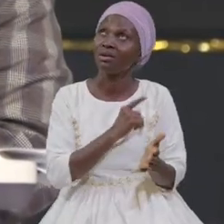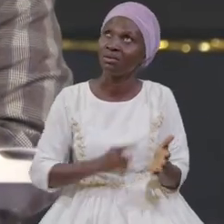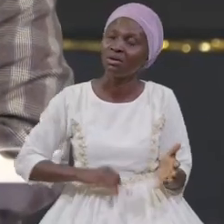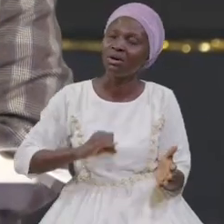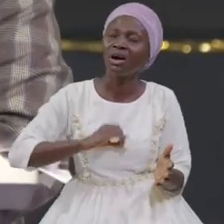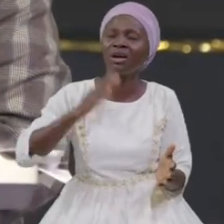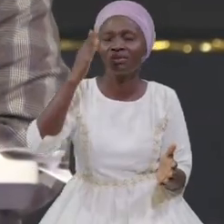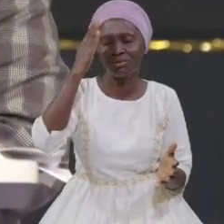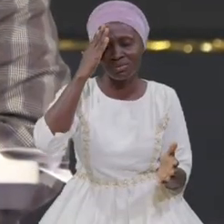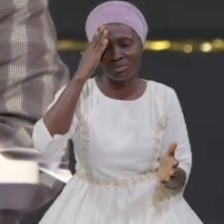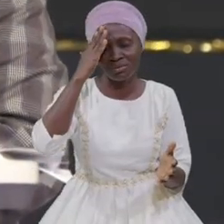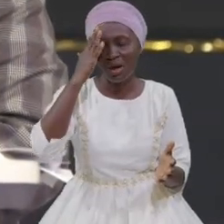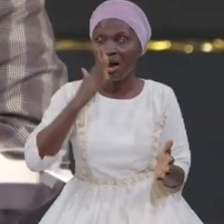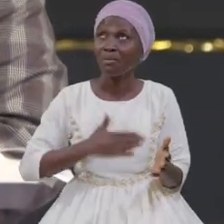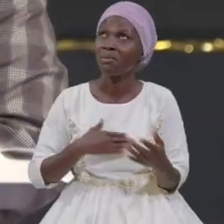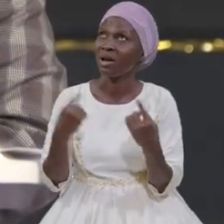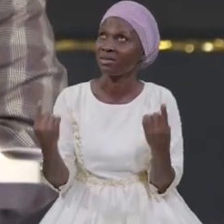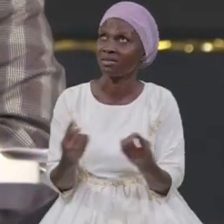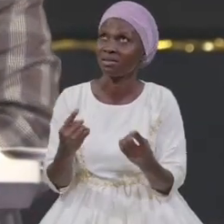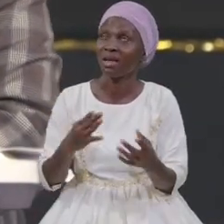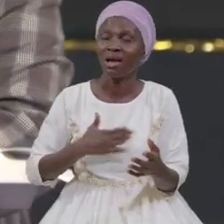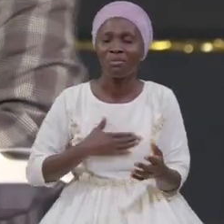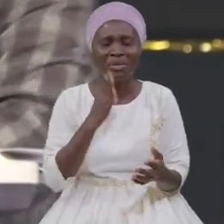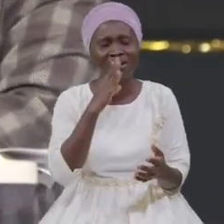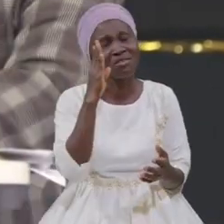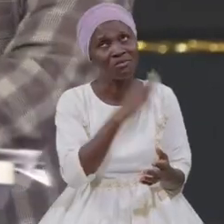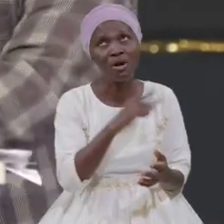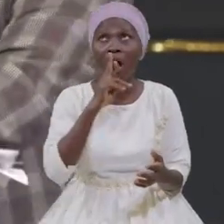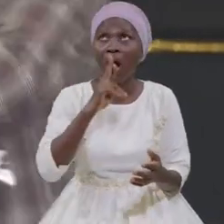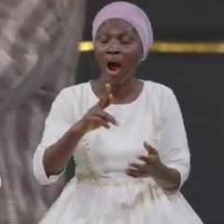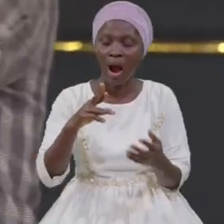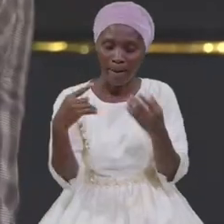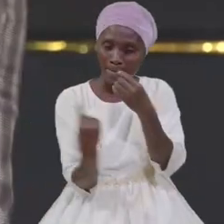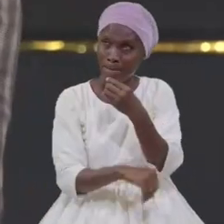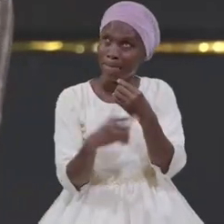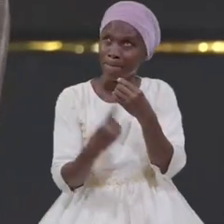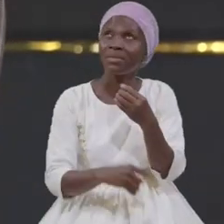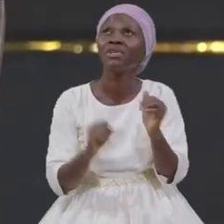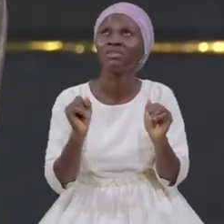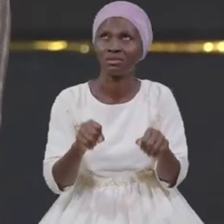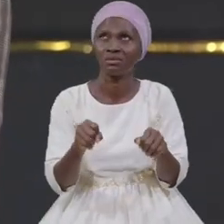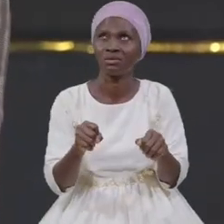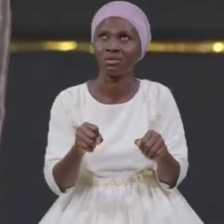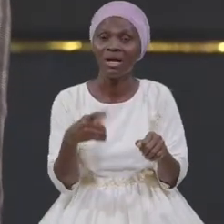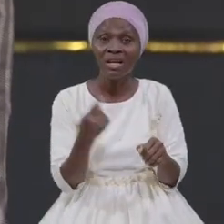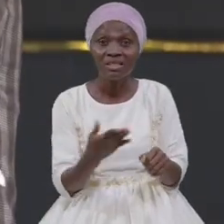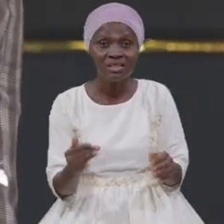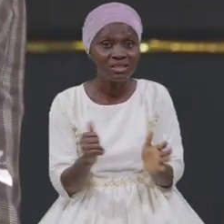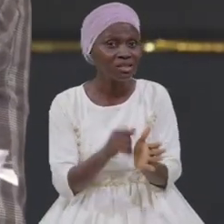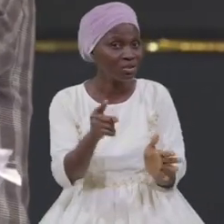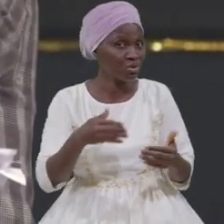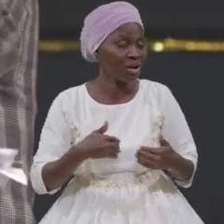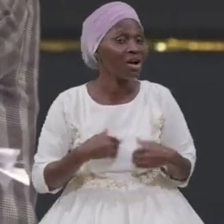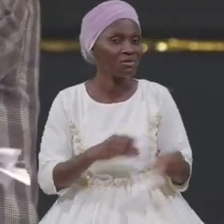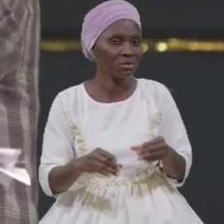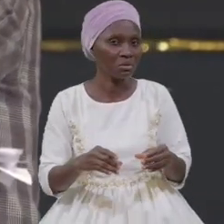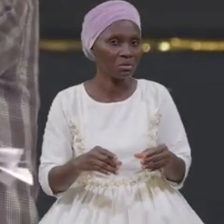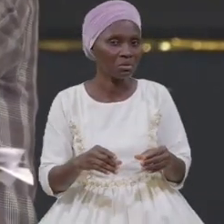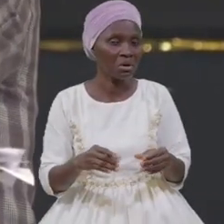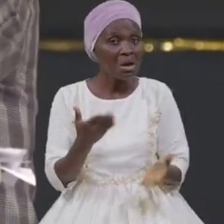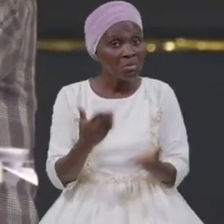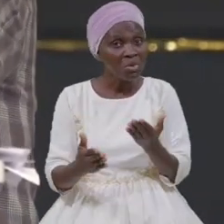punissables. Mes mauvais actes sont punissables. Les choses que j'ai faites, ou peut-être que